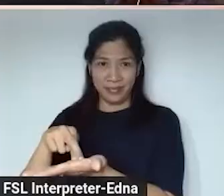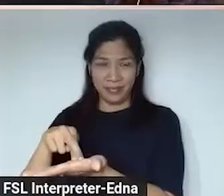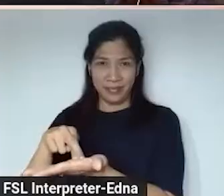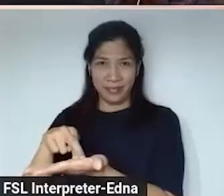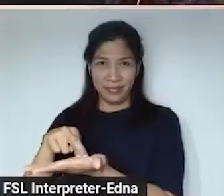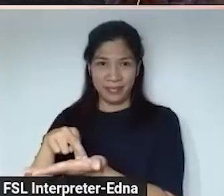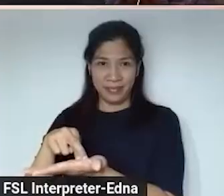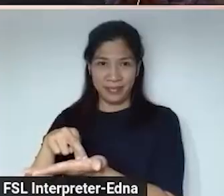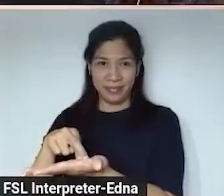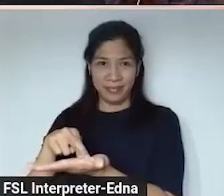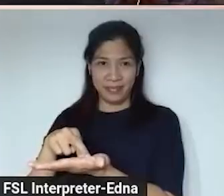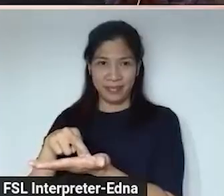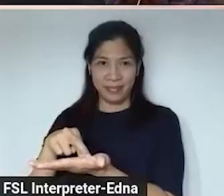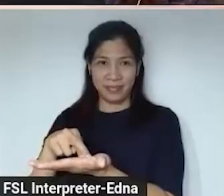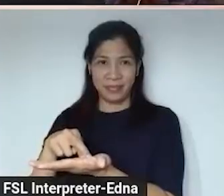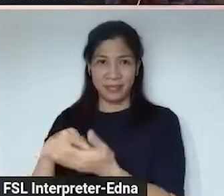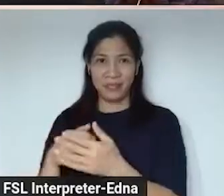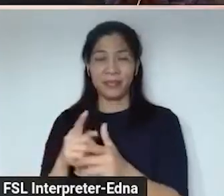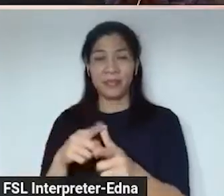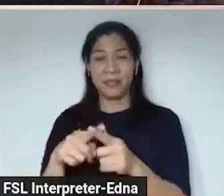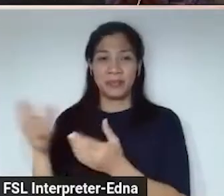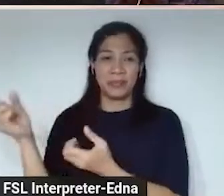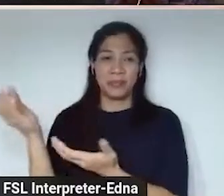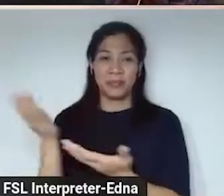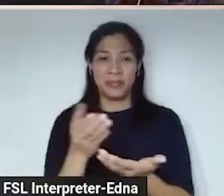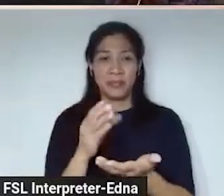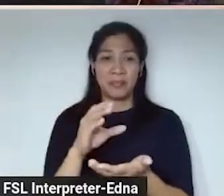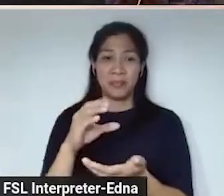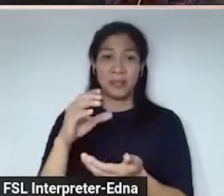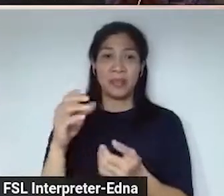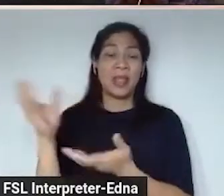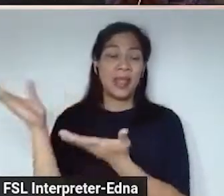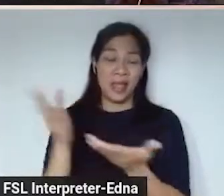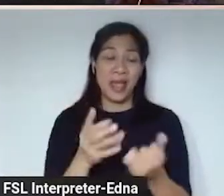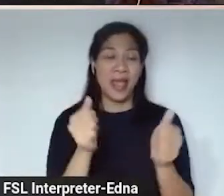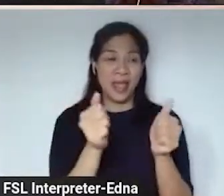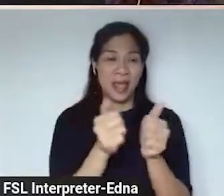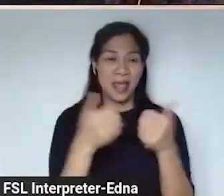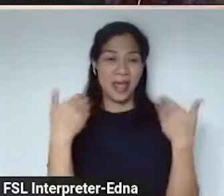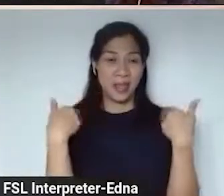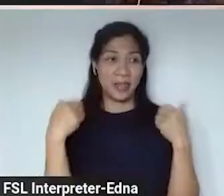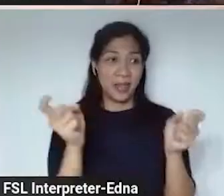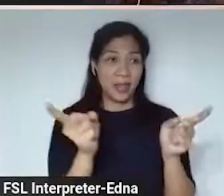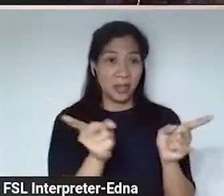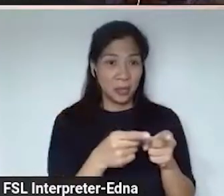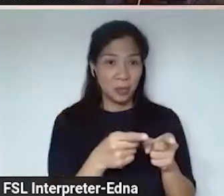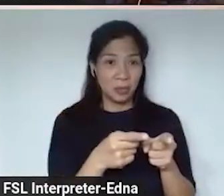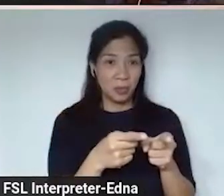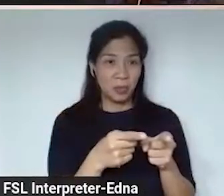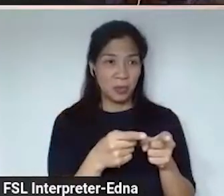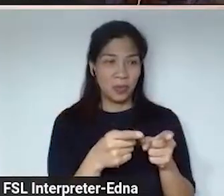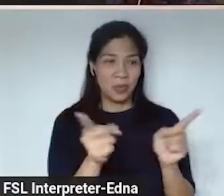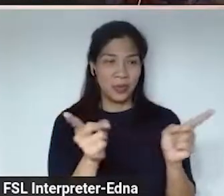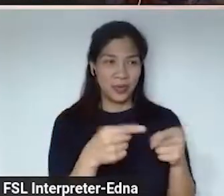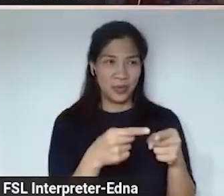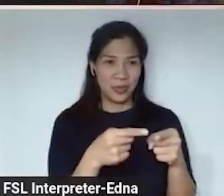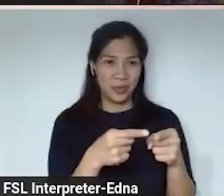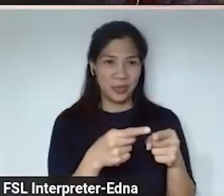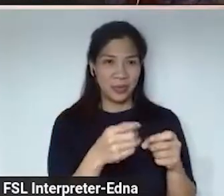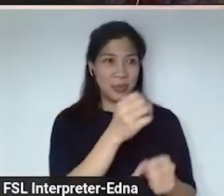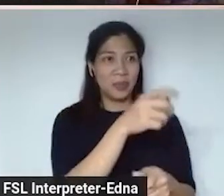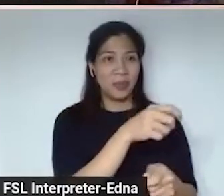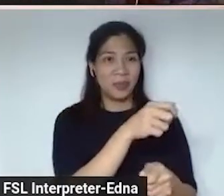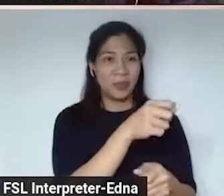bumalik siya dito sa Quezon City. Yung mas maliit na baston na. Kasi nagulat talaga ako, natawa ako na yun ang gagamitin ko.